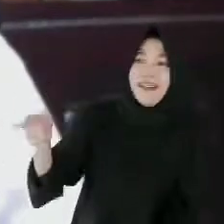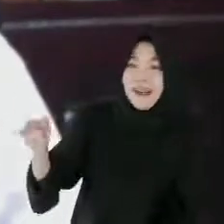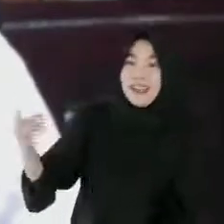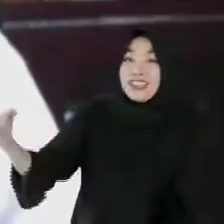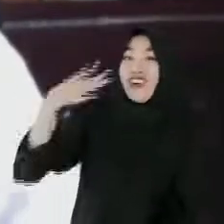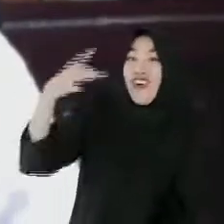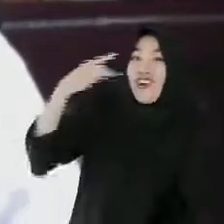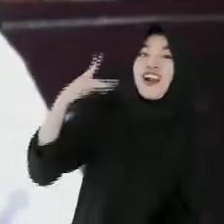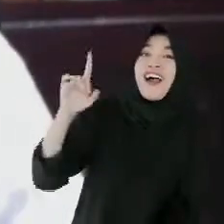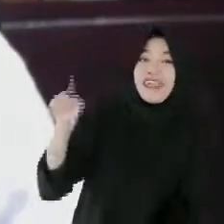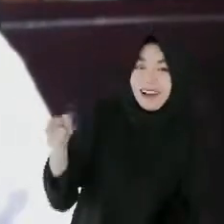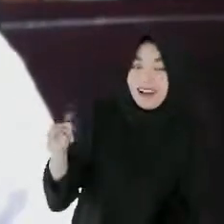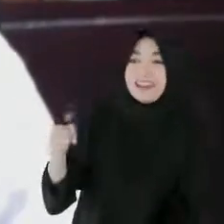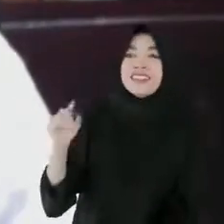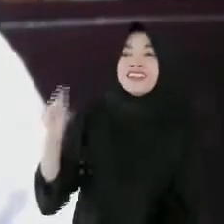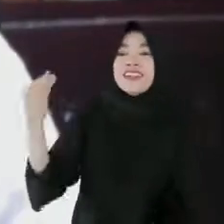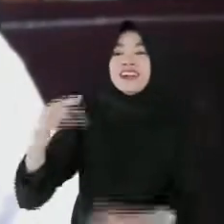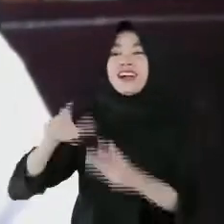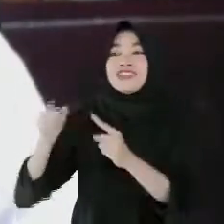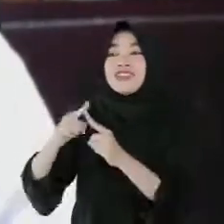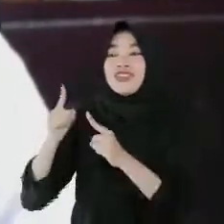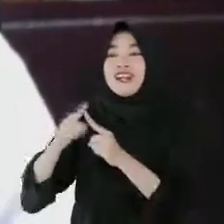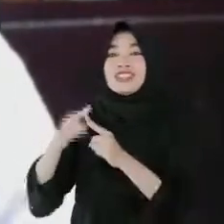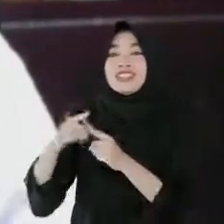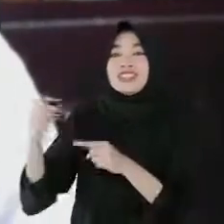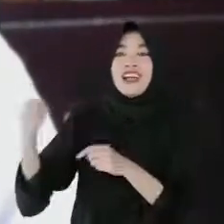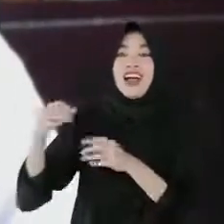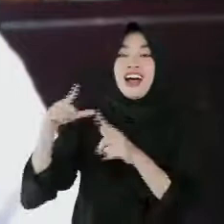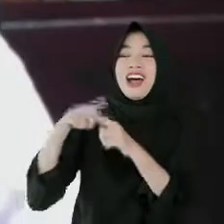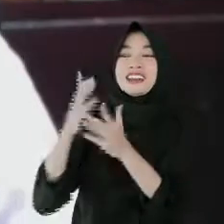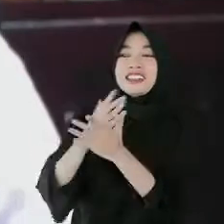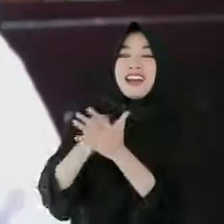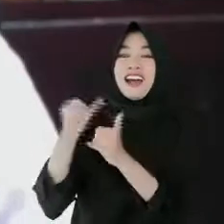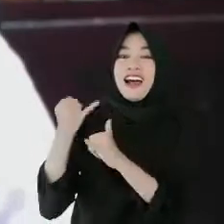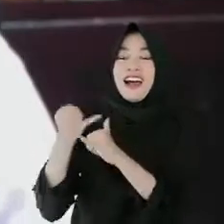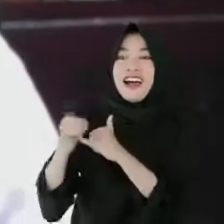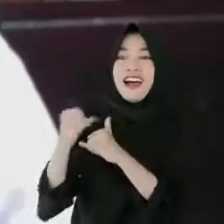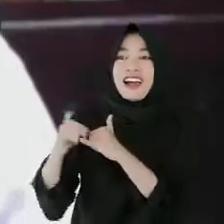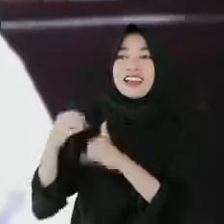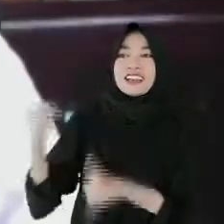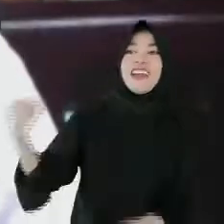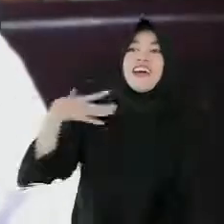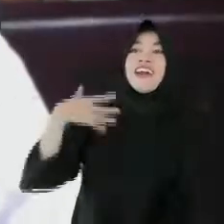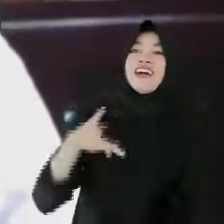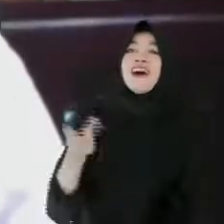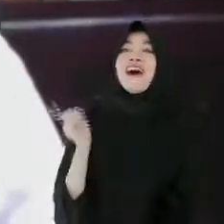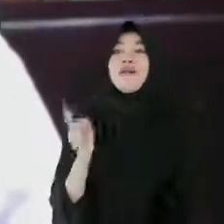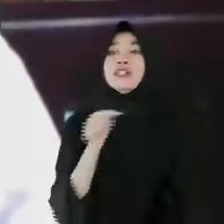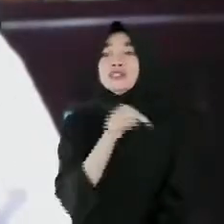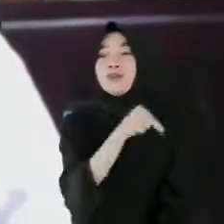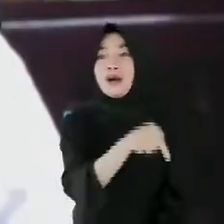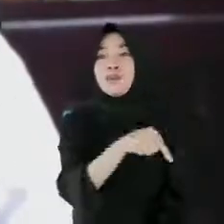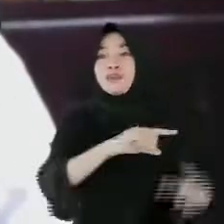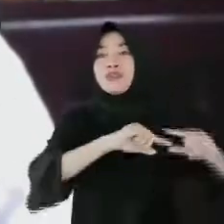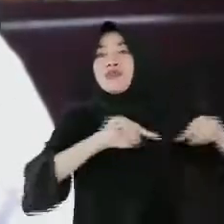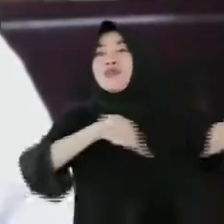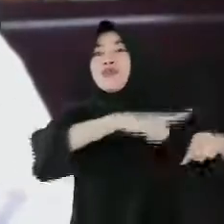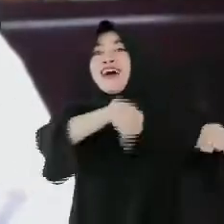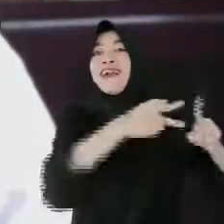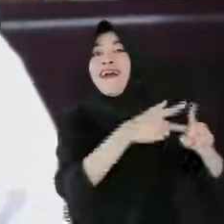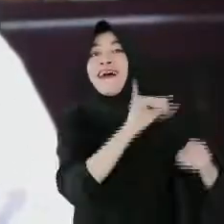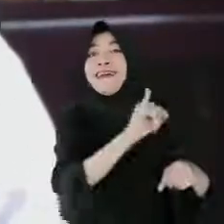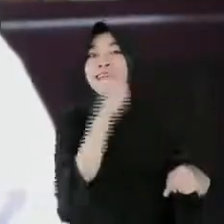gas lepak kat Kasih ditegor pas akirnya itu Pak Sony masih ingat peristiwa pesta pora di bundaran HI